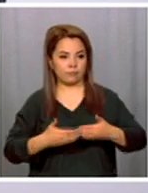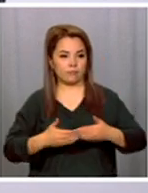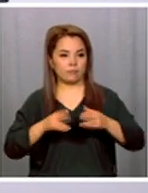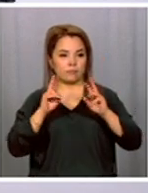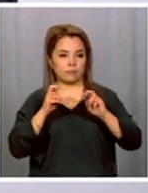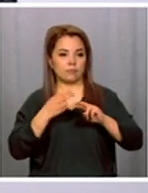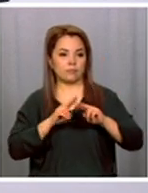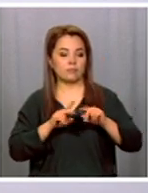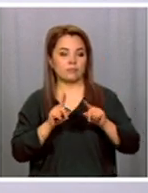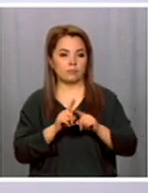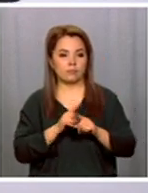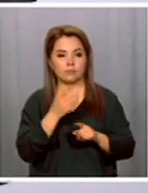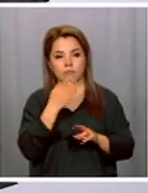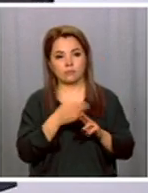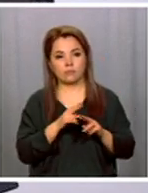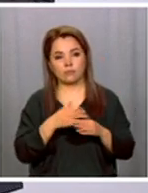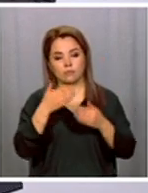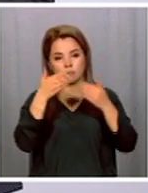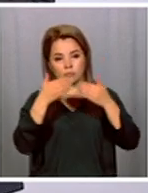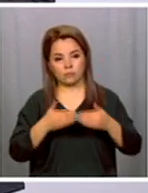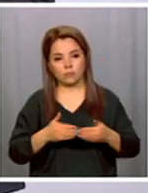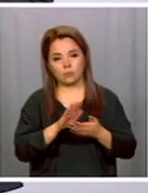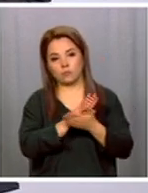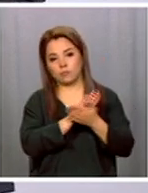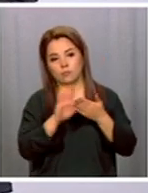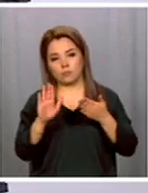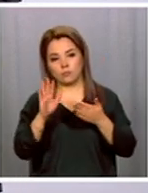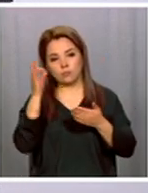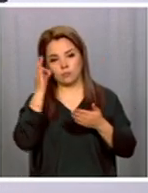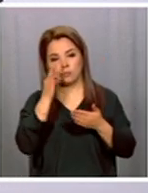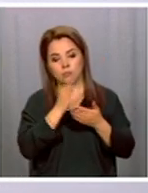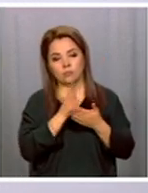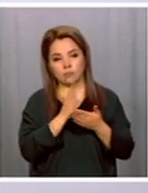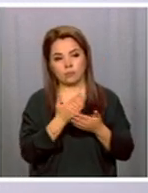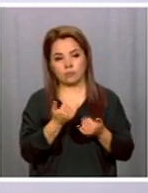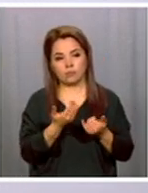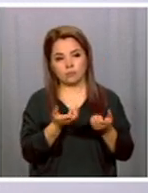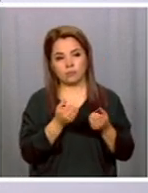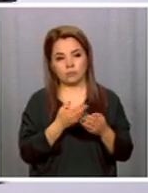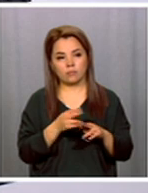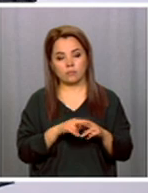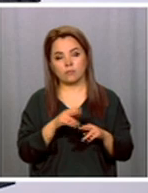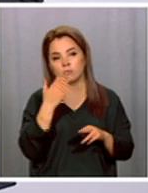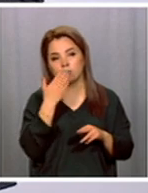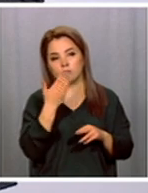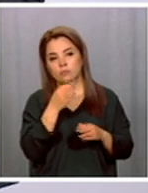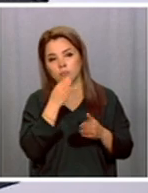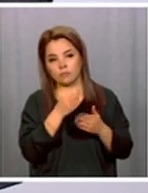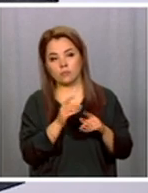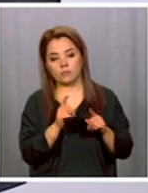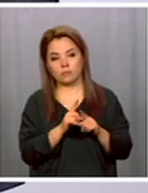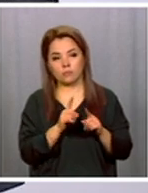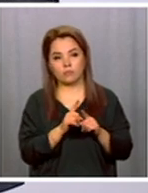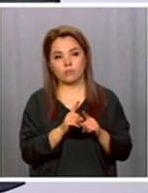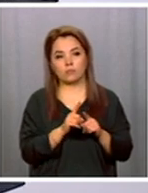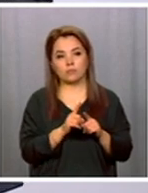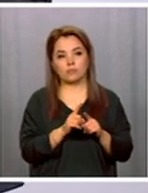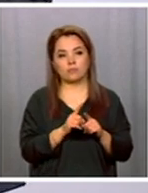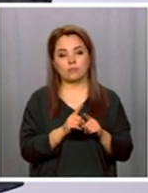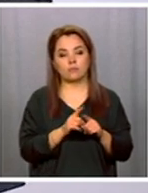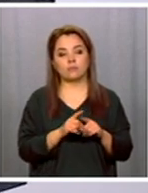айнамыз біздің тегіс өңделген бет болатын. Жазық айна алу үшін, немесе айна алу үшін балалар